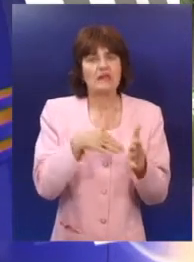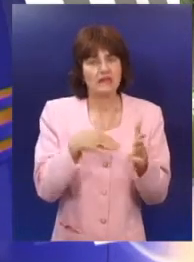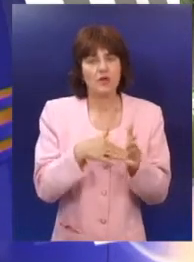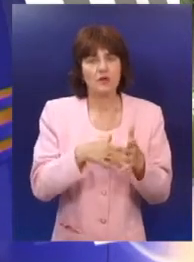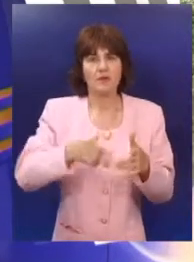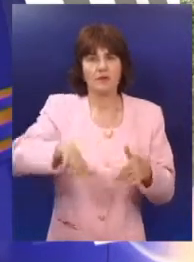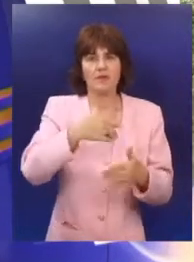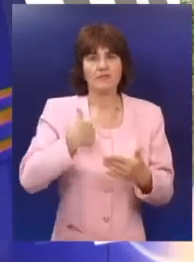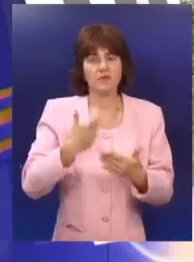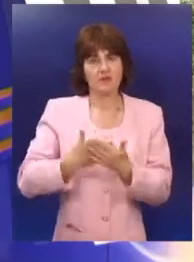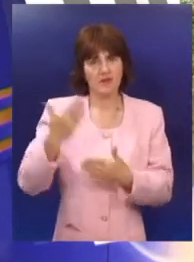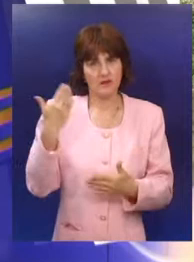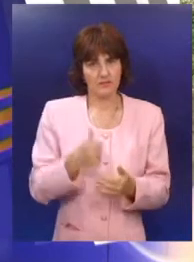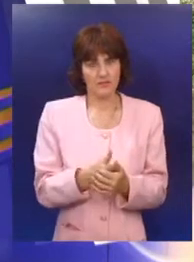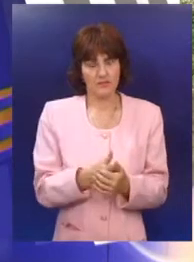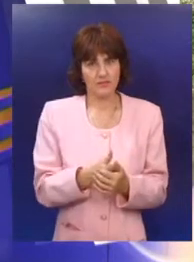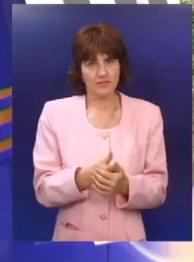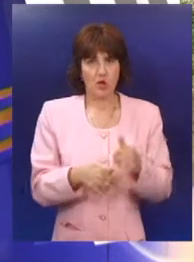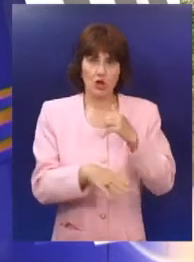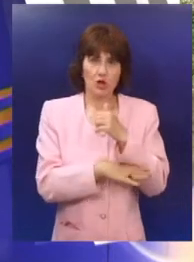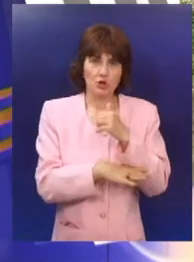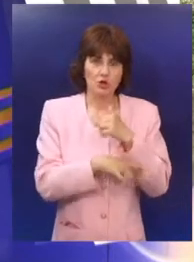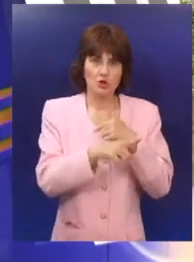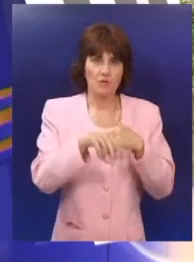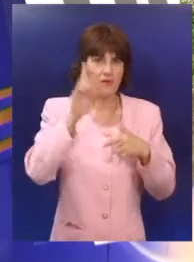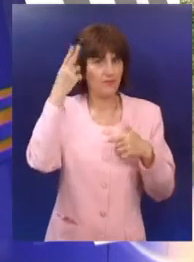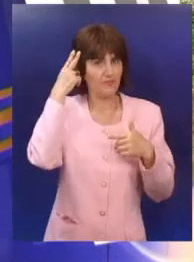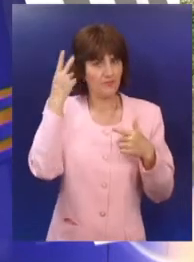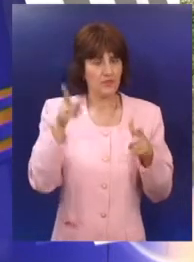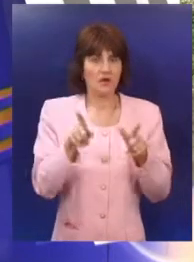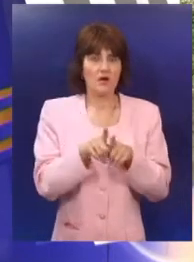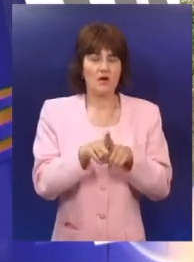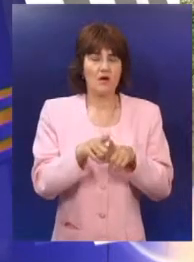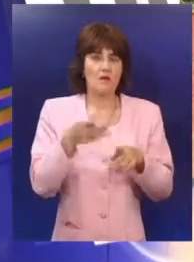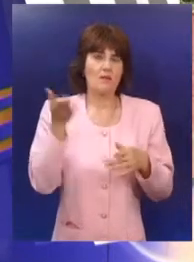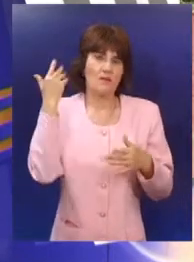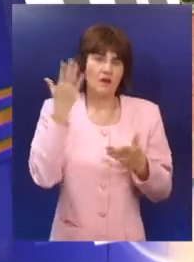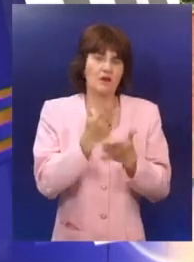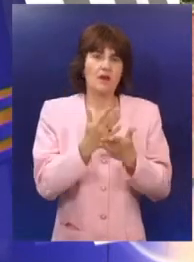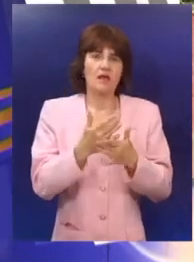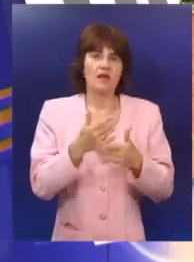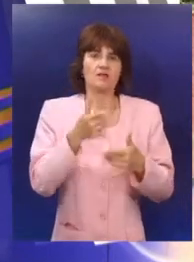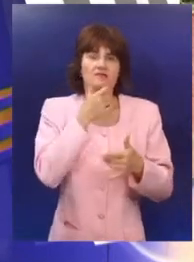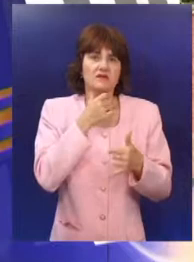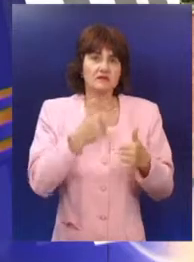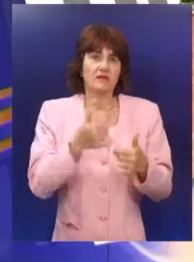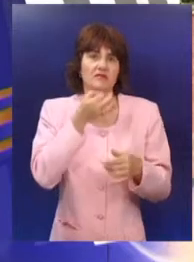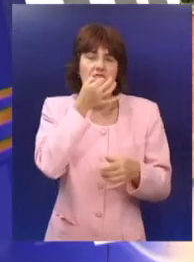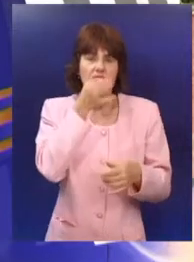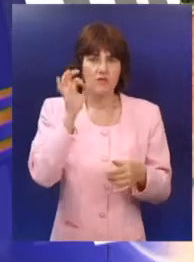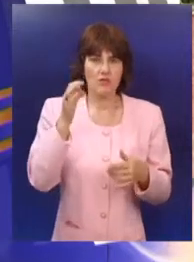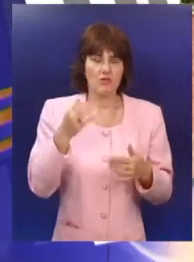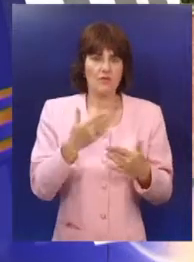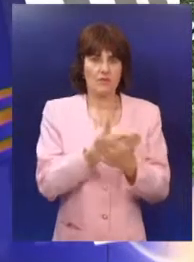je bilo potrebno našim sugrađanima. Dudova šuma više nije sinonim za ono što je nekada bila. Kada se podigla, bio je sađen uglavnom